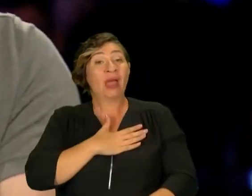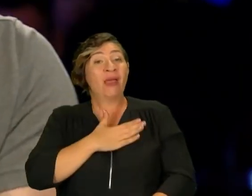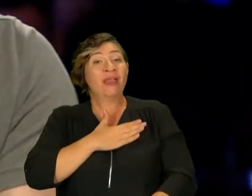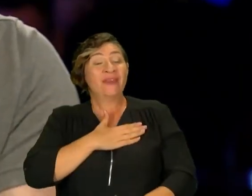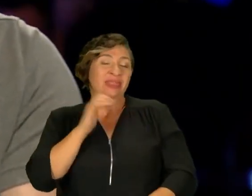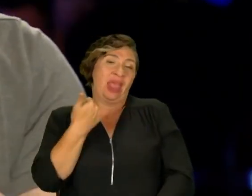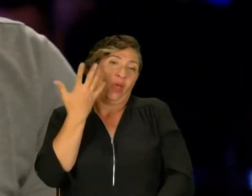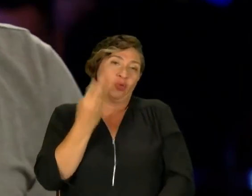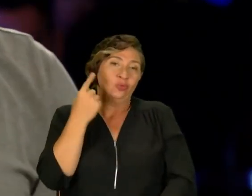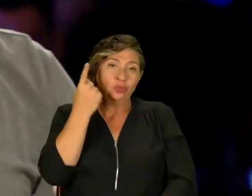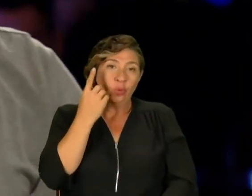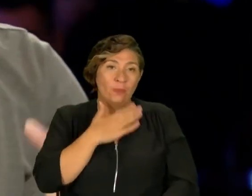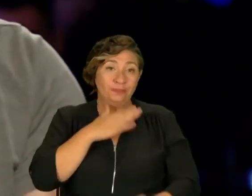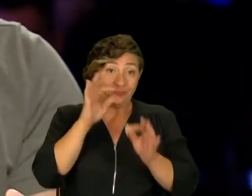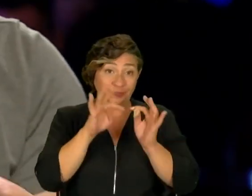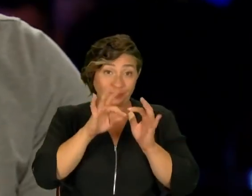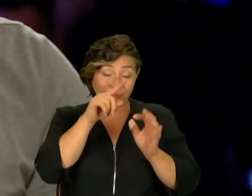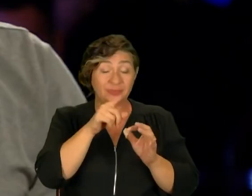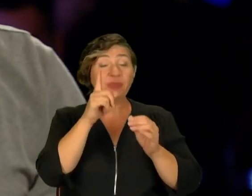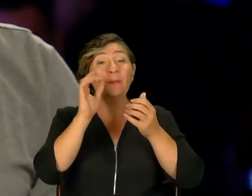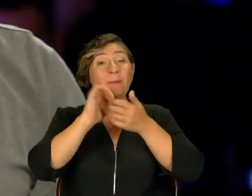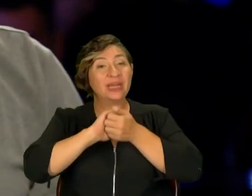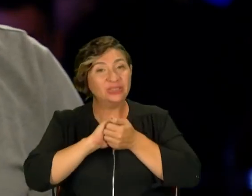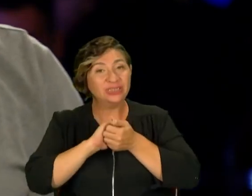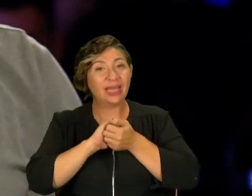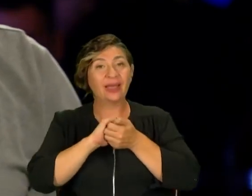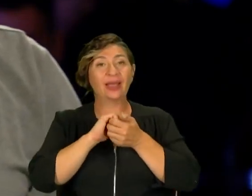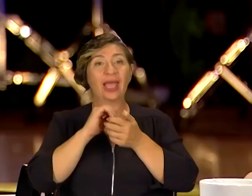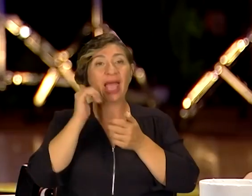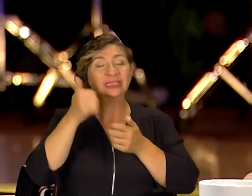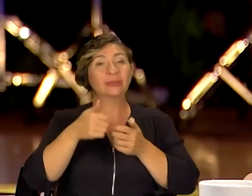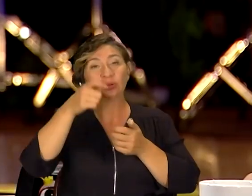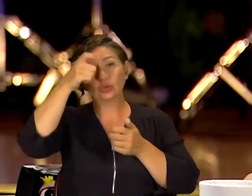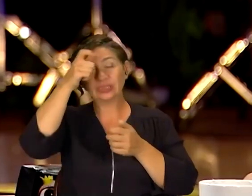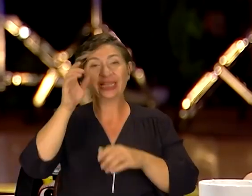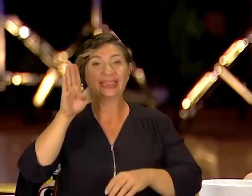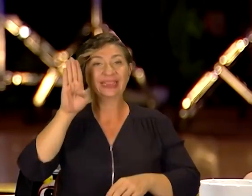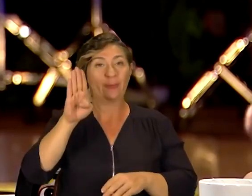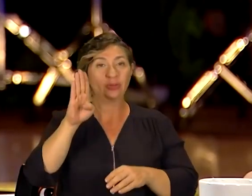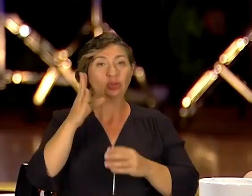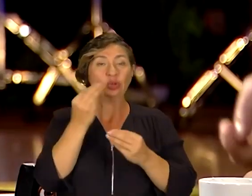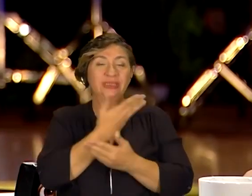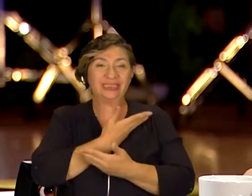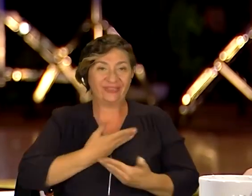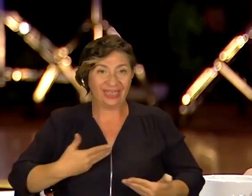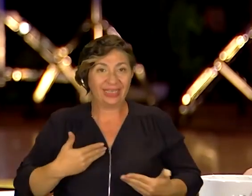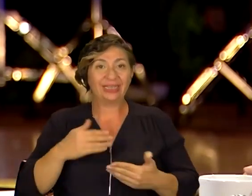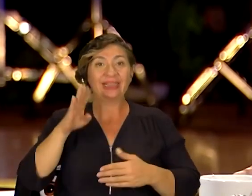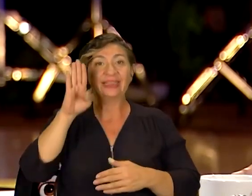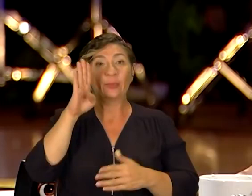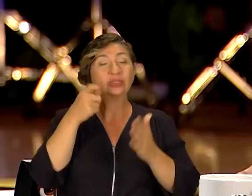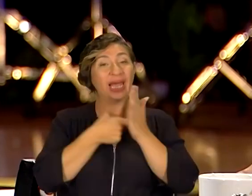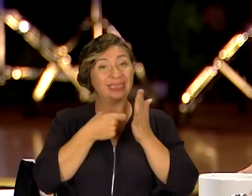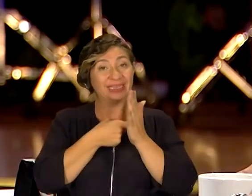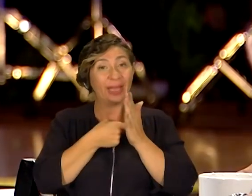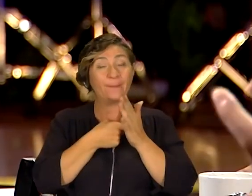değerinin olduğunu düşünüyorum. Bir barışa, bir her zaman Türkiye'nin demokrasisini çok sevdiğine, demokrasi